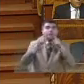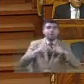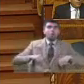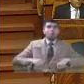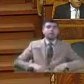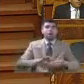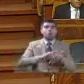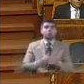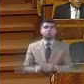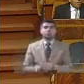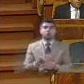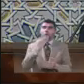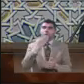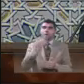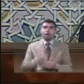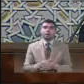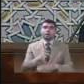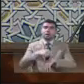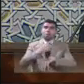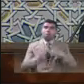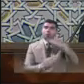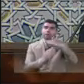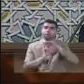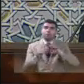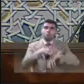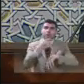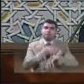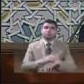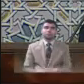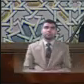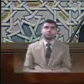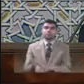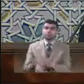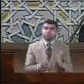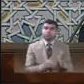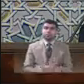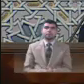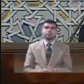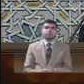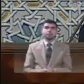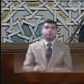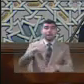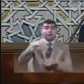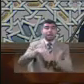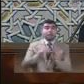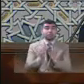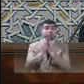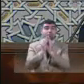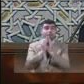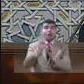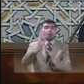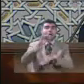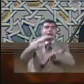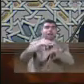حنا شكرا سيدنا وطالبين باش تكون شكرا سيدنا نائب. انتهى الوقت. الكلمه لفريق العداله والتنميه في حدود